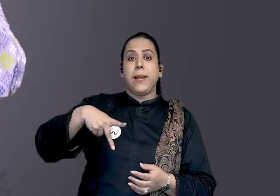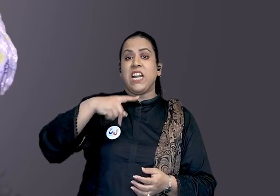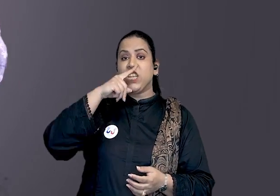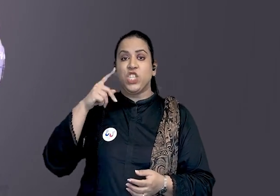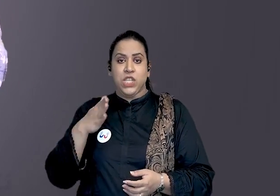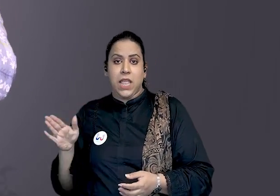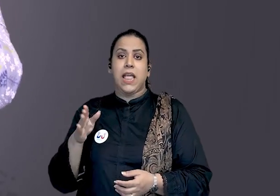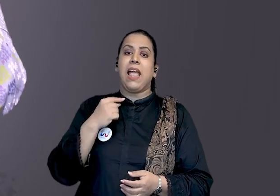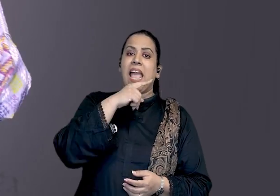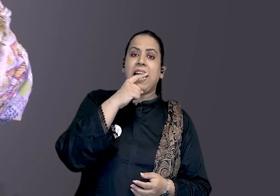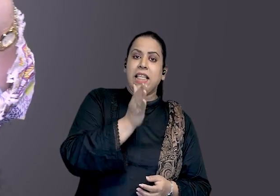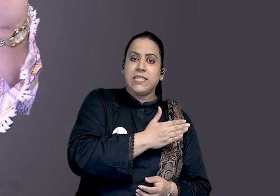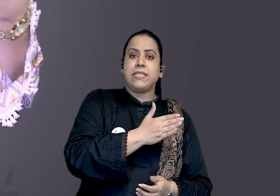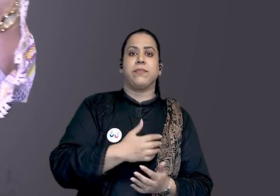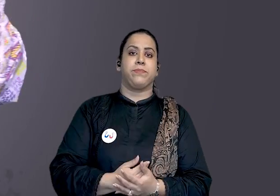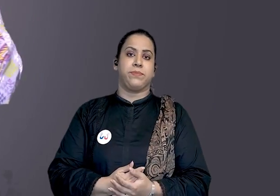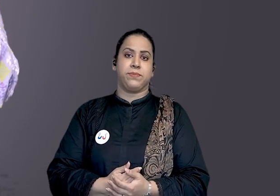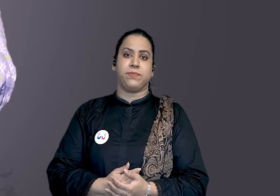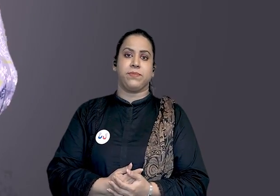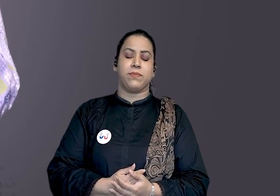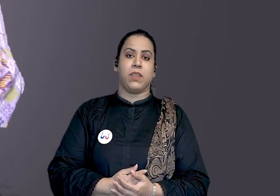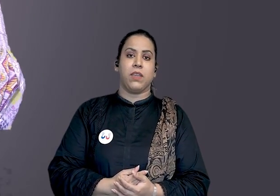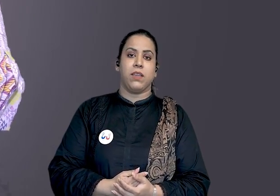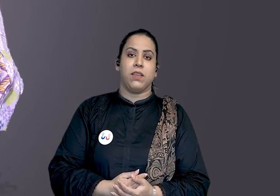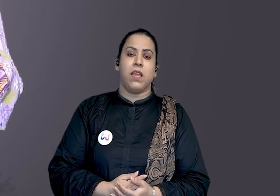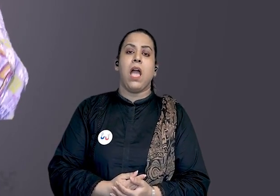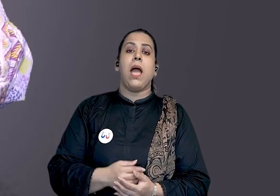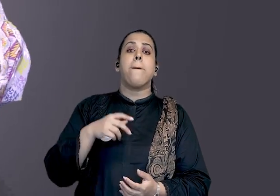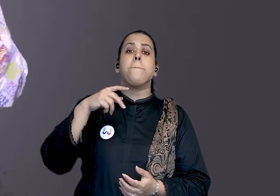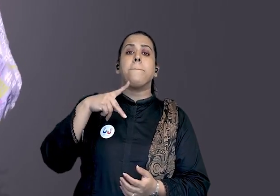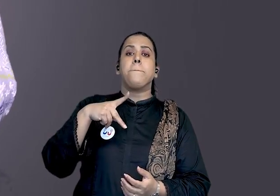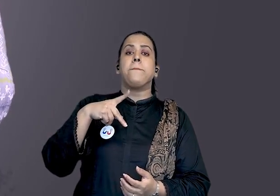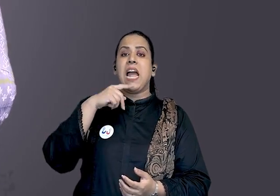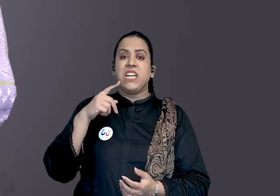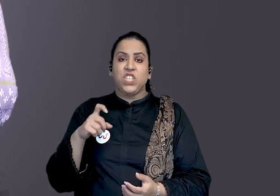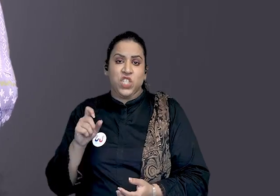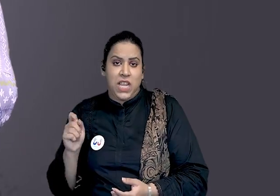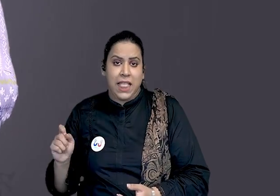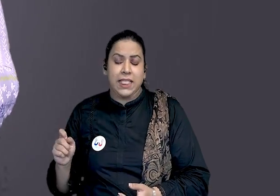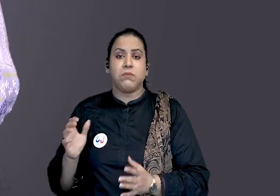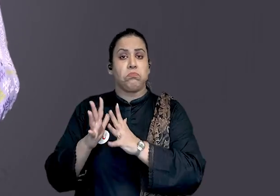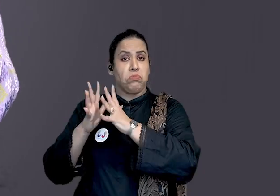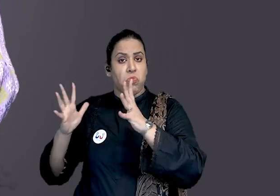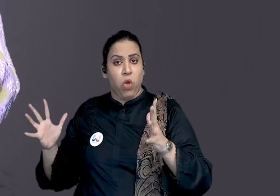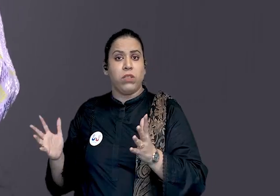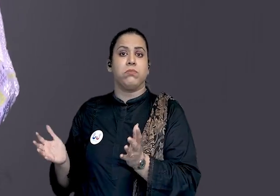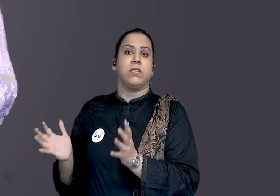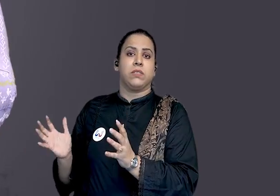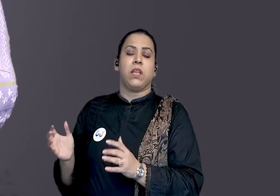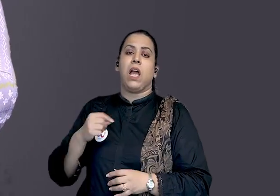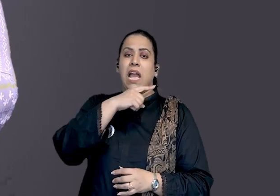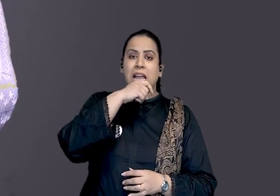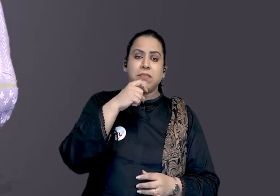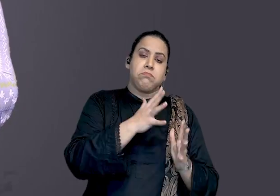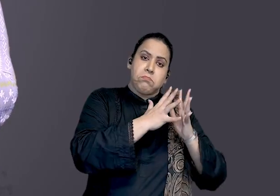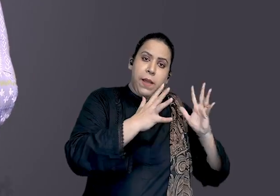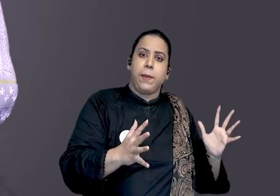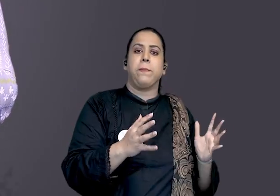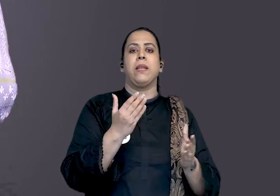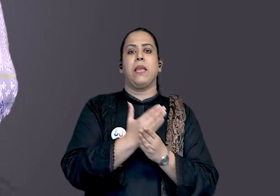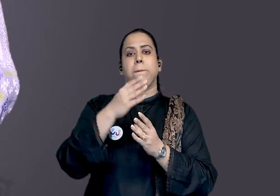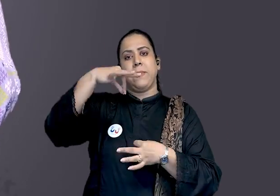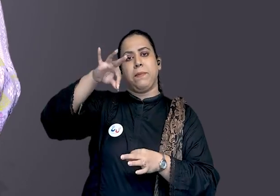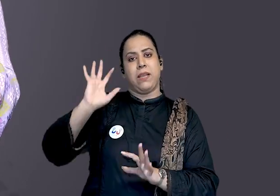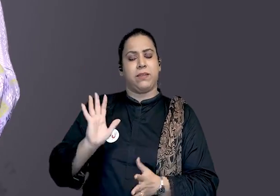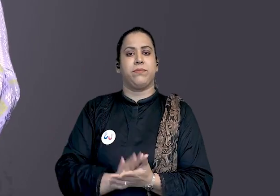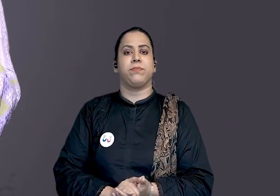میں مختلف اسٹیٹس کی جو ایڈمنسٹریشن ہو رہی تھی اس کا ریکارڈ موجود ہے. جیسے کہ میں مغل دور کے ریکارڈ کی اگر بات کرتی